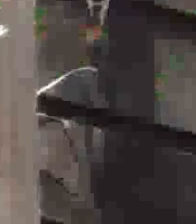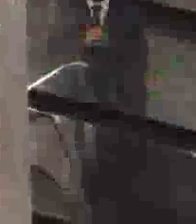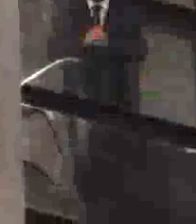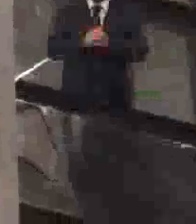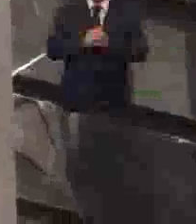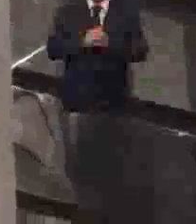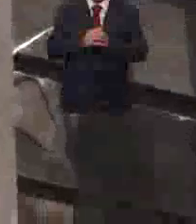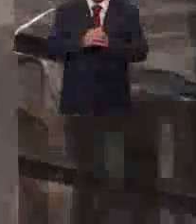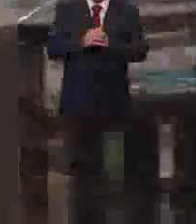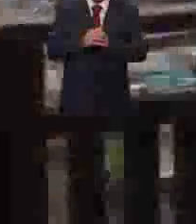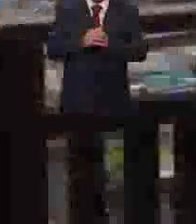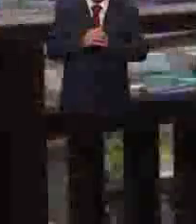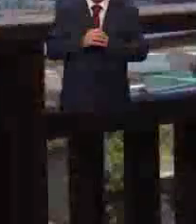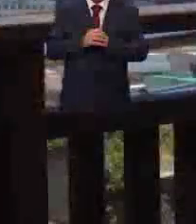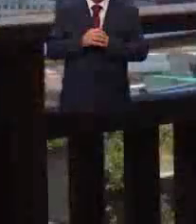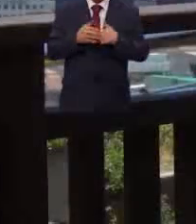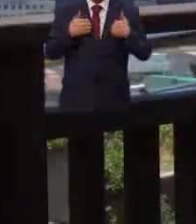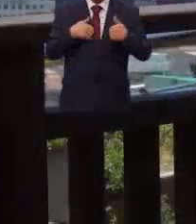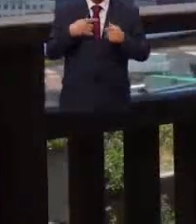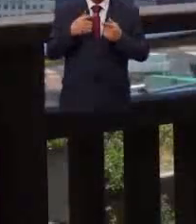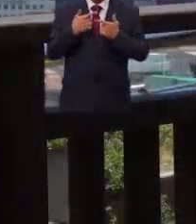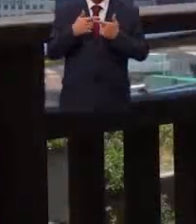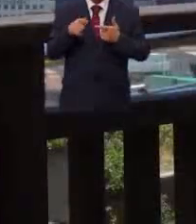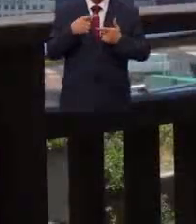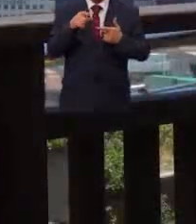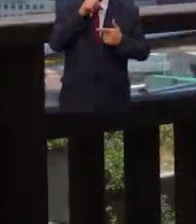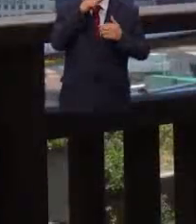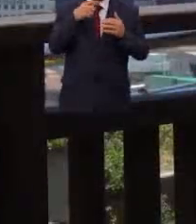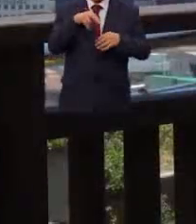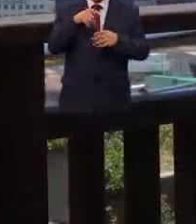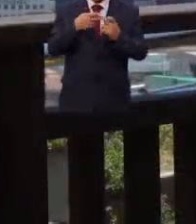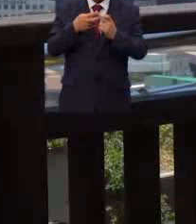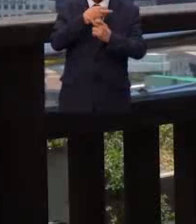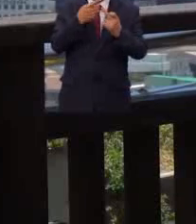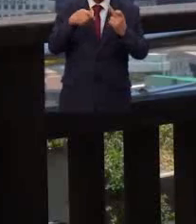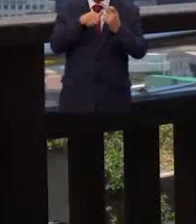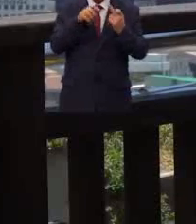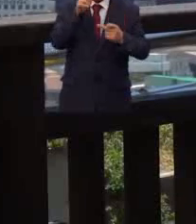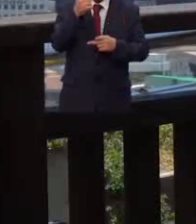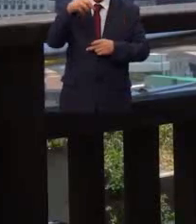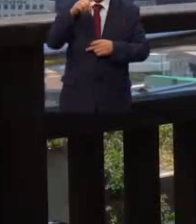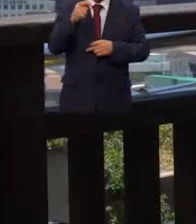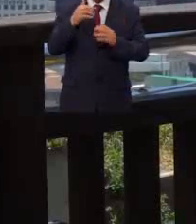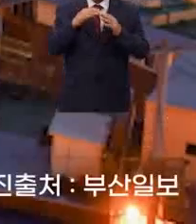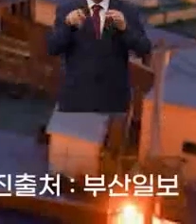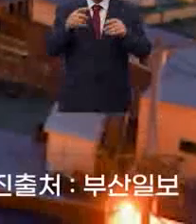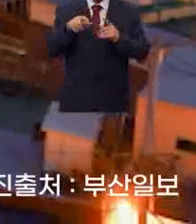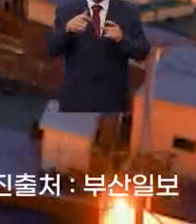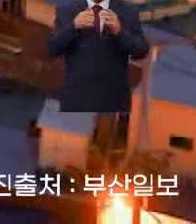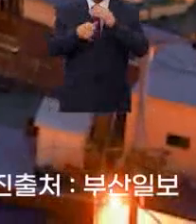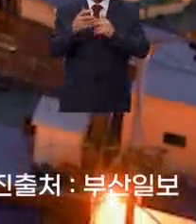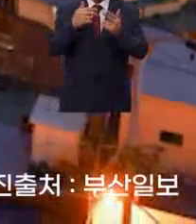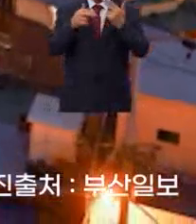네, 반갑습니다. 부산광역시 부산진구 삼복도로 마을공동체 호천마을 주민협의회 대표를 맡고 있는 강재성입니다.